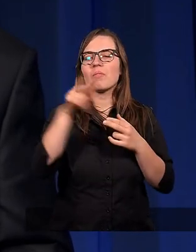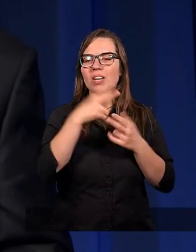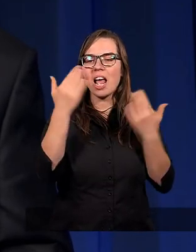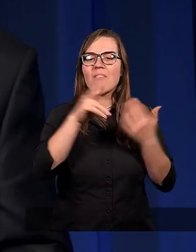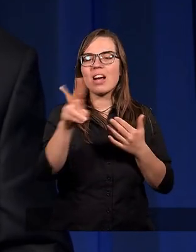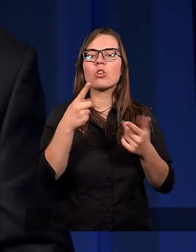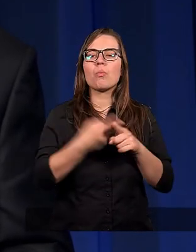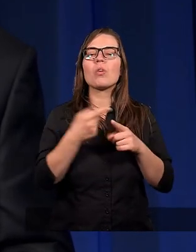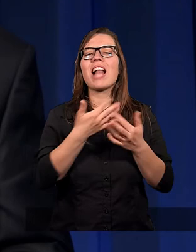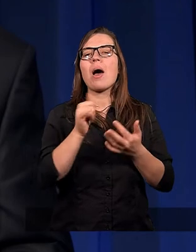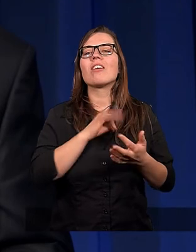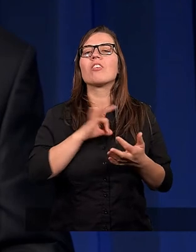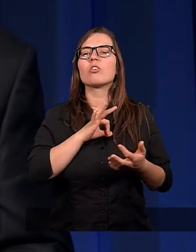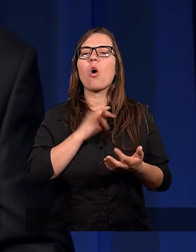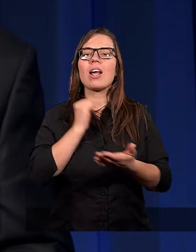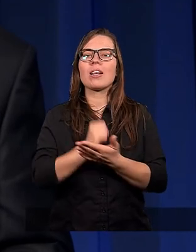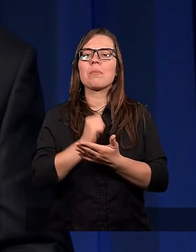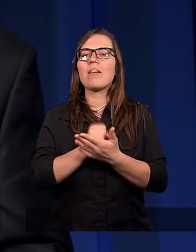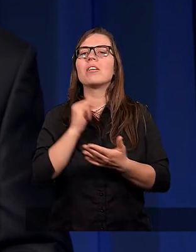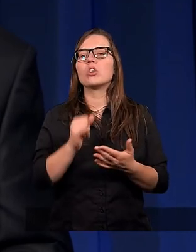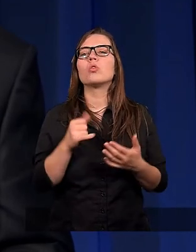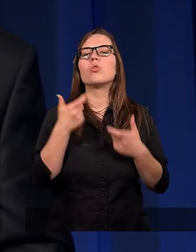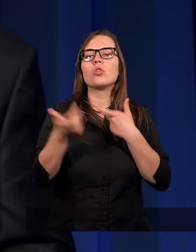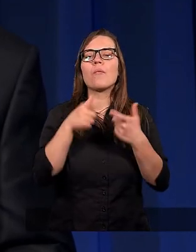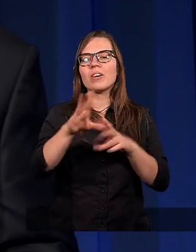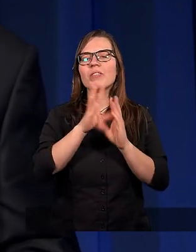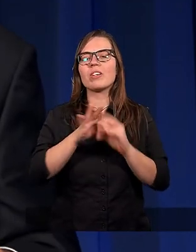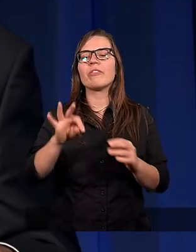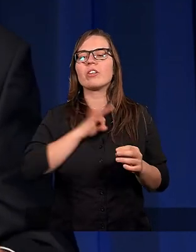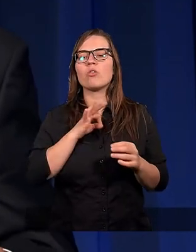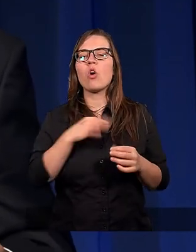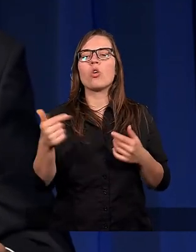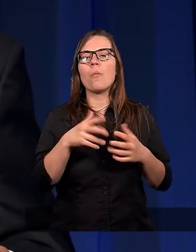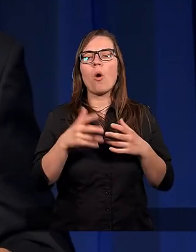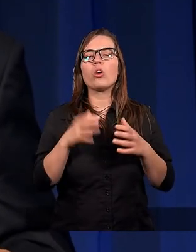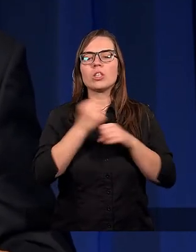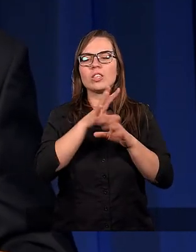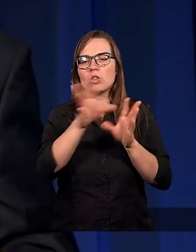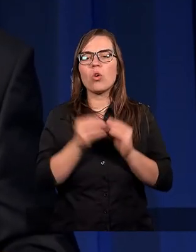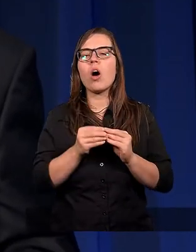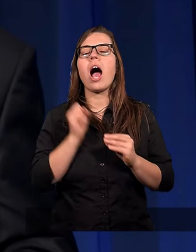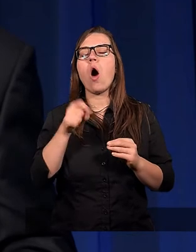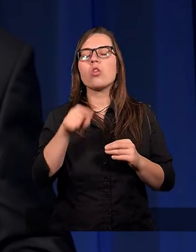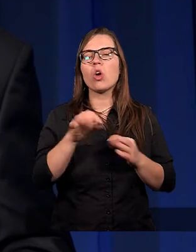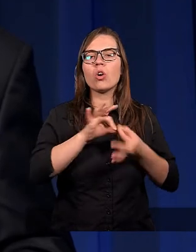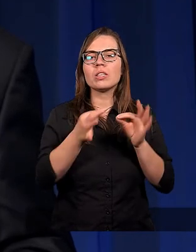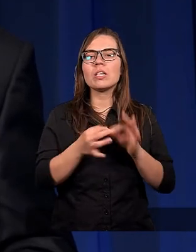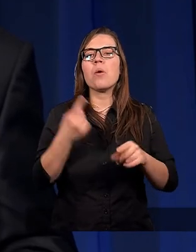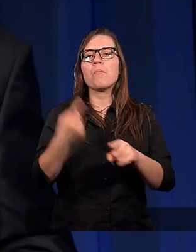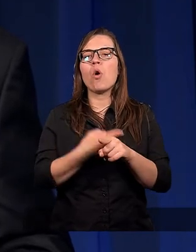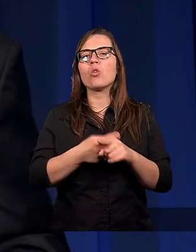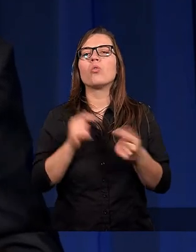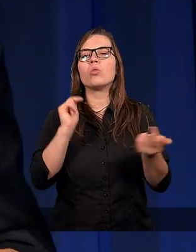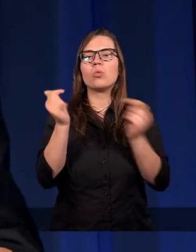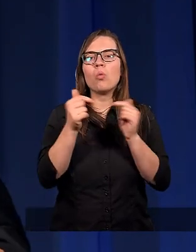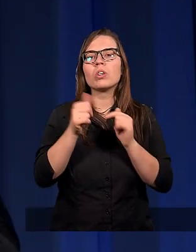postu załatwiacie swoje sprawy i uciskacie wszystkich swoich robotników. Oto gdy pościcie,